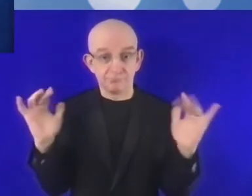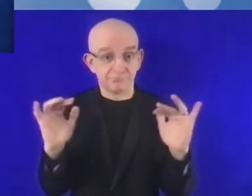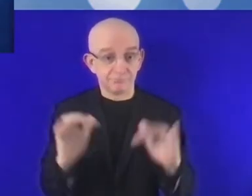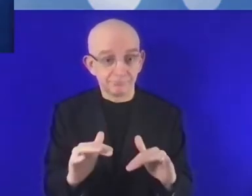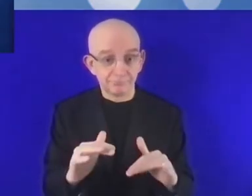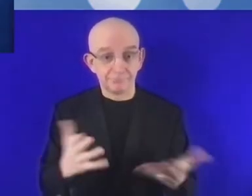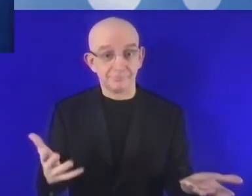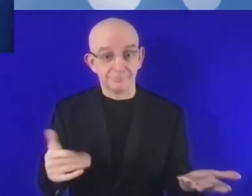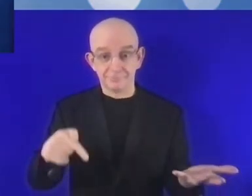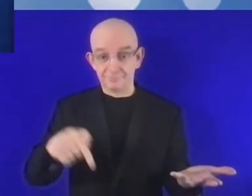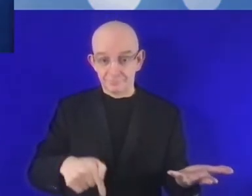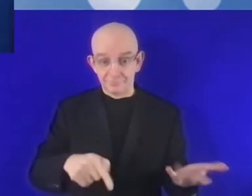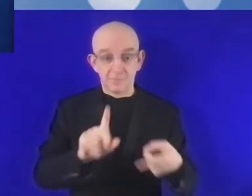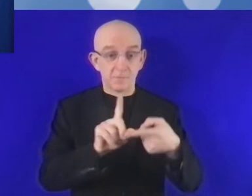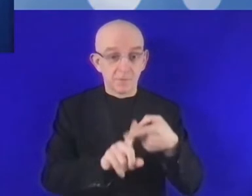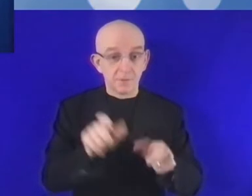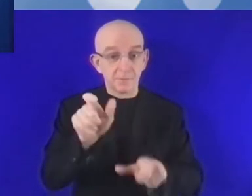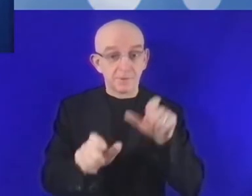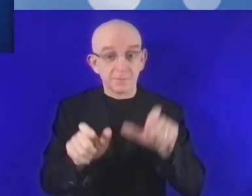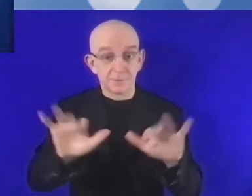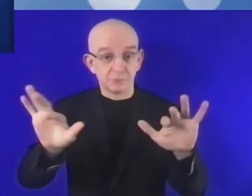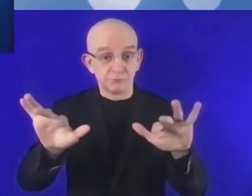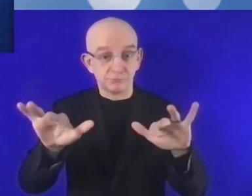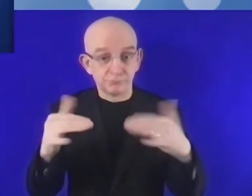تختص في الأمور الرقمنة والإنترنت.